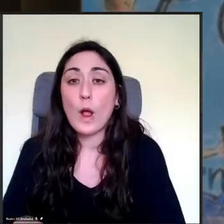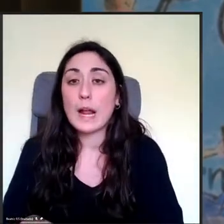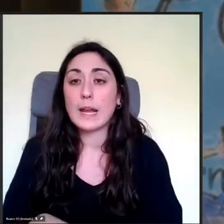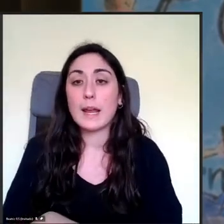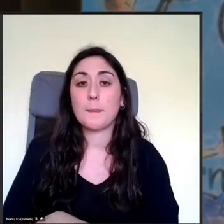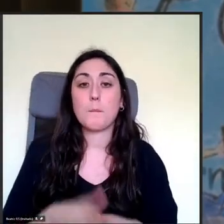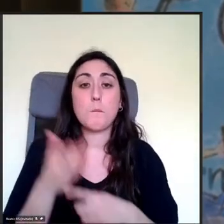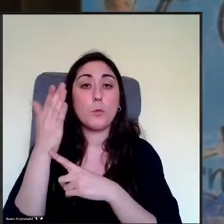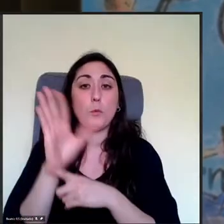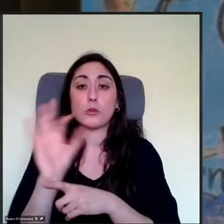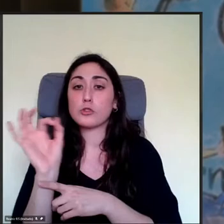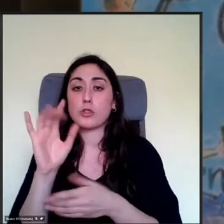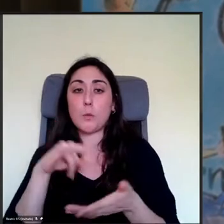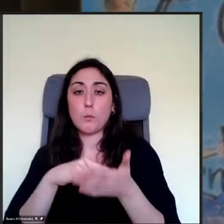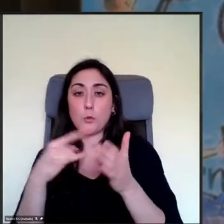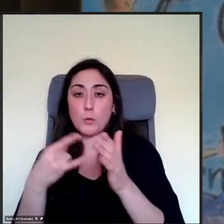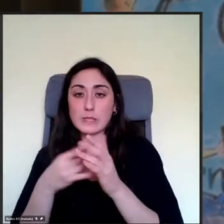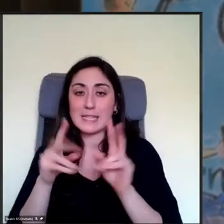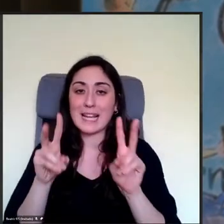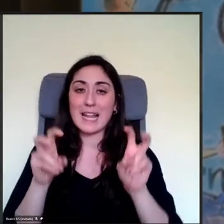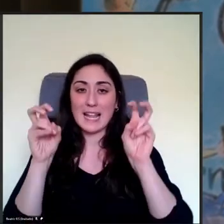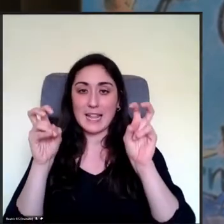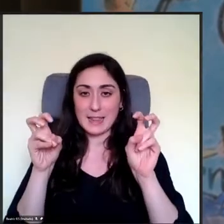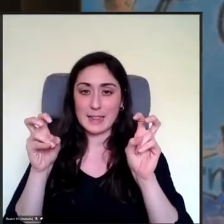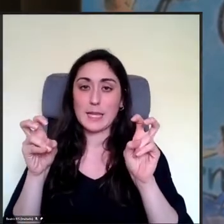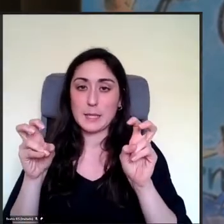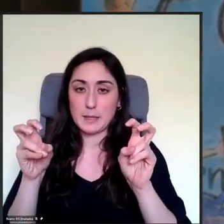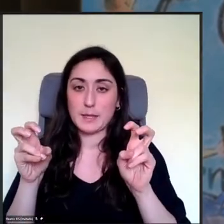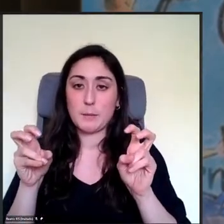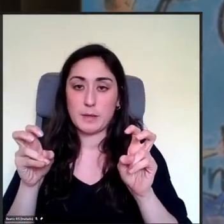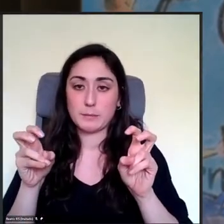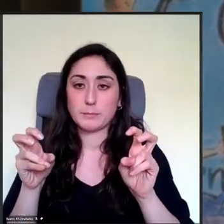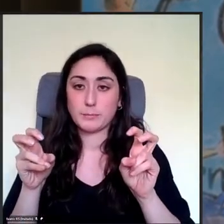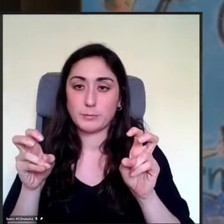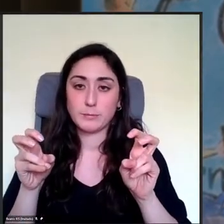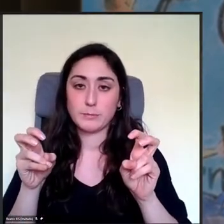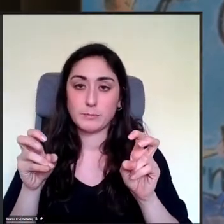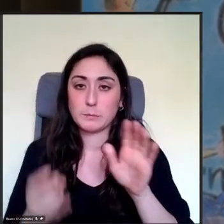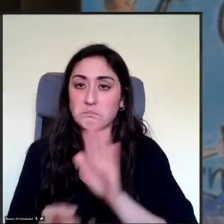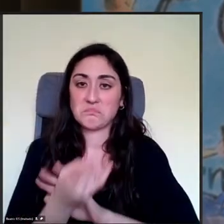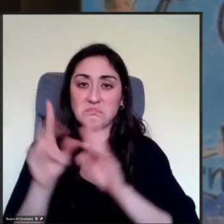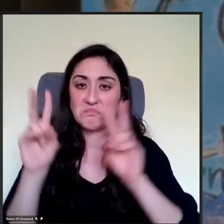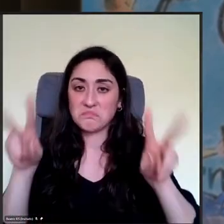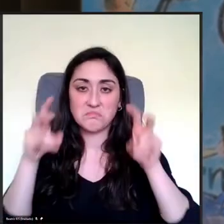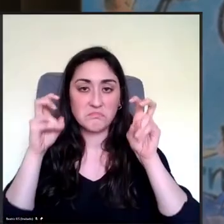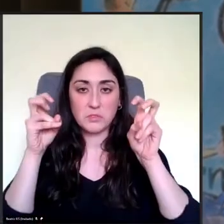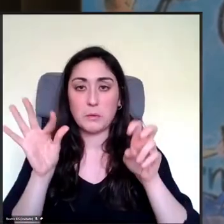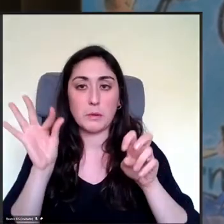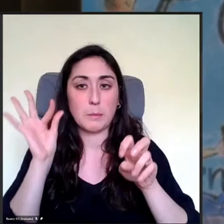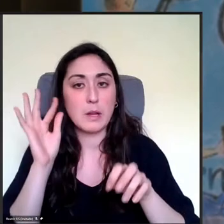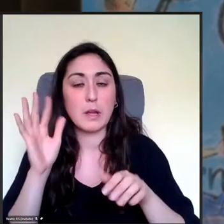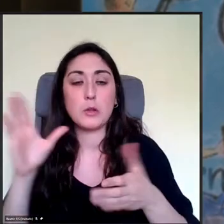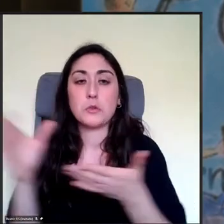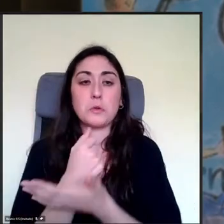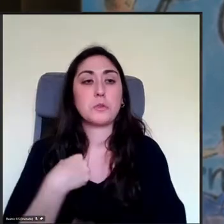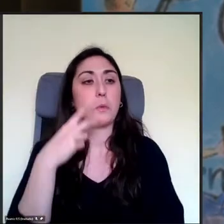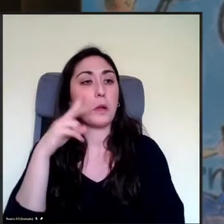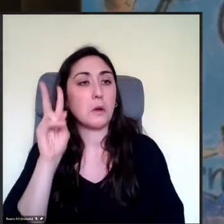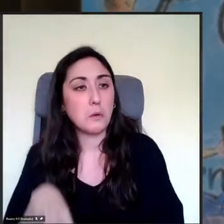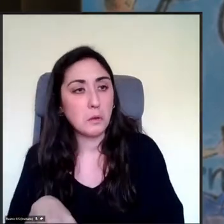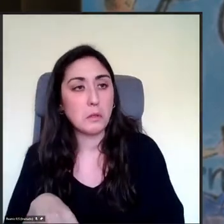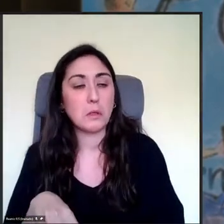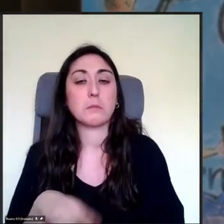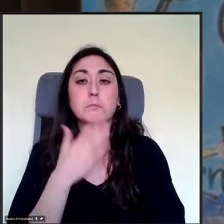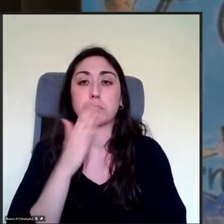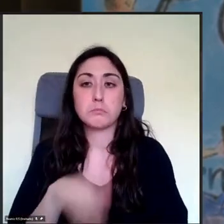proposta o projecte d'emprenedoria femenina, tothom reconeix que és fiable, que és solvent, que és segur, que és mesurat i que és